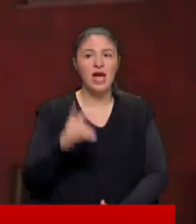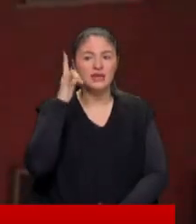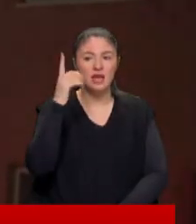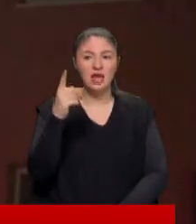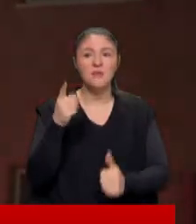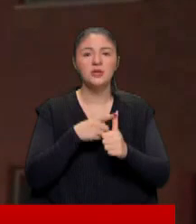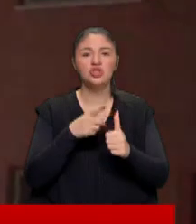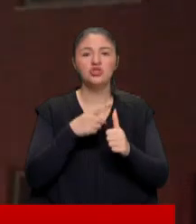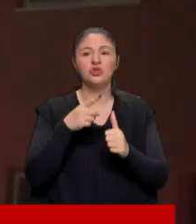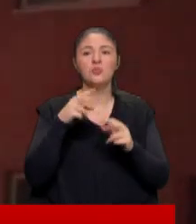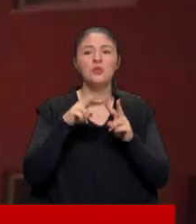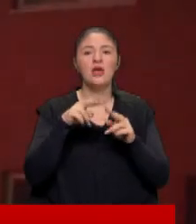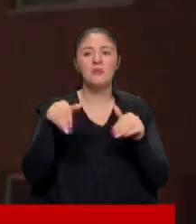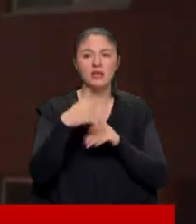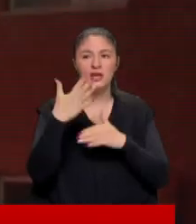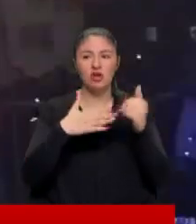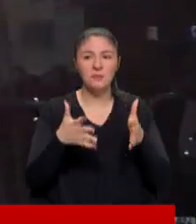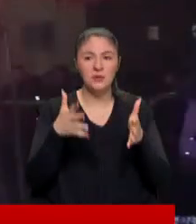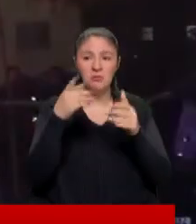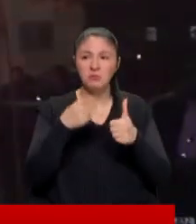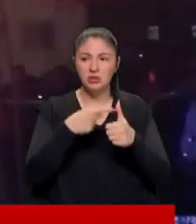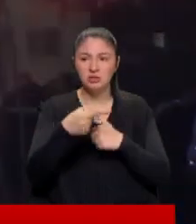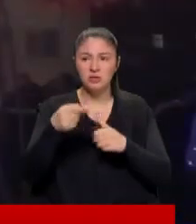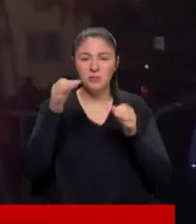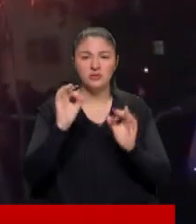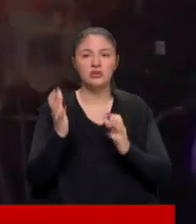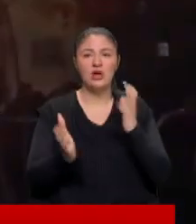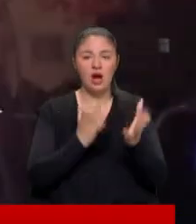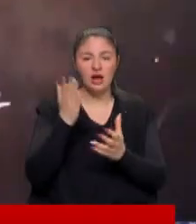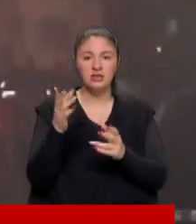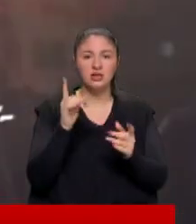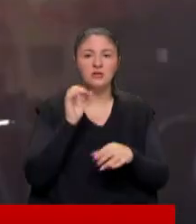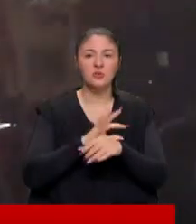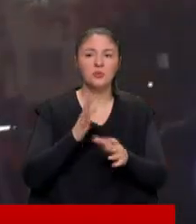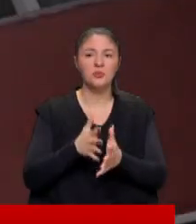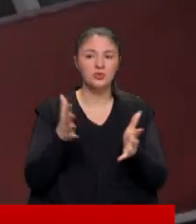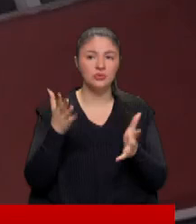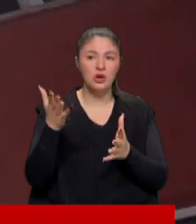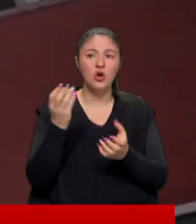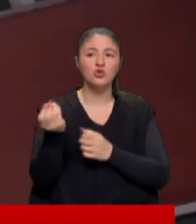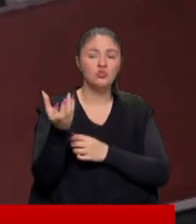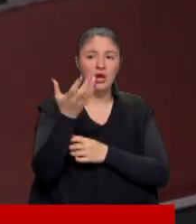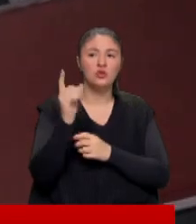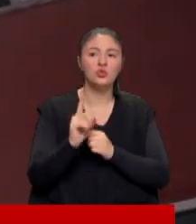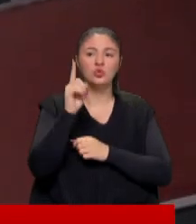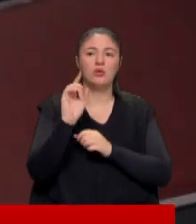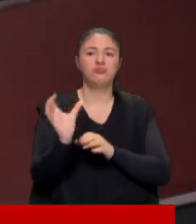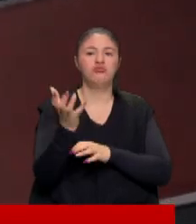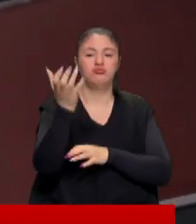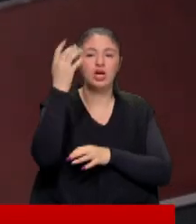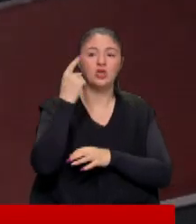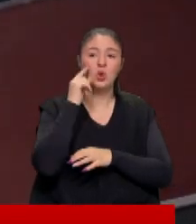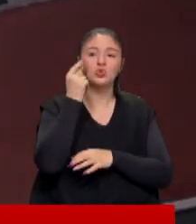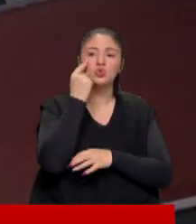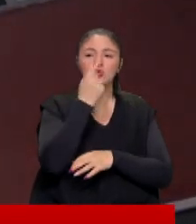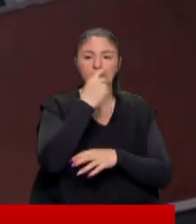Edirne'de 1. Murat Mahallesi'nde 5 katlı binanın 1. katında başlayan yangın kısa sürede büyüdü. Dumanlar üst kata ulaştı, göz